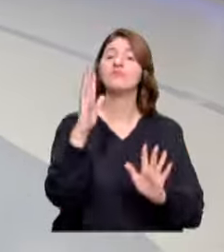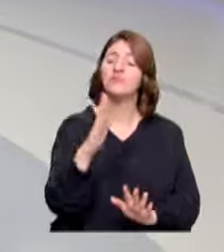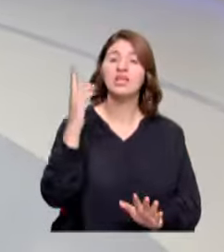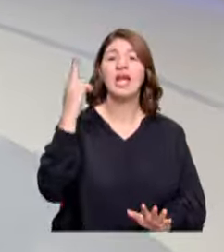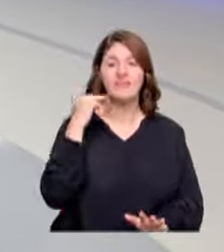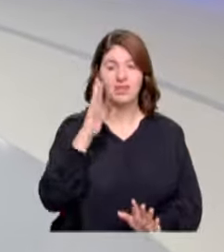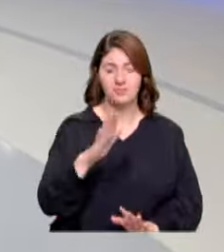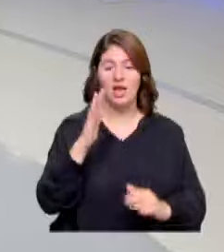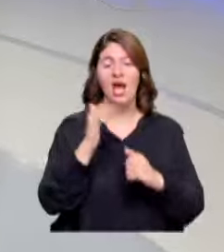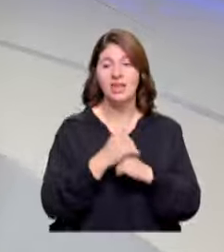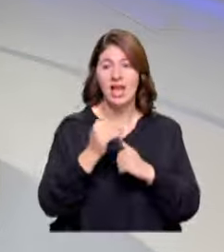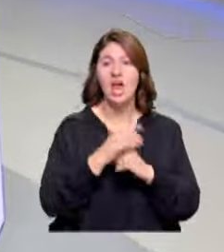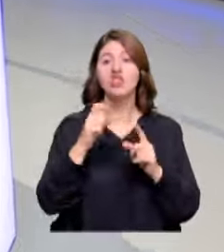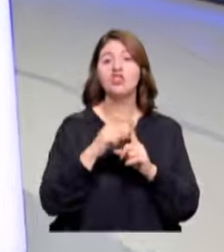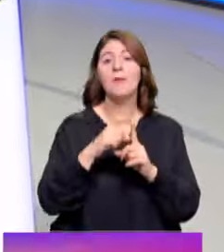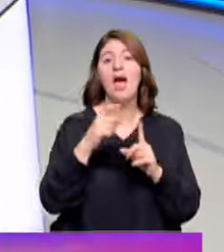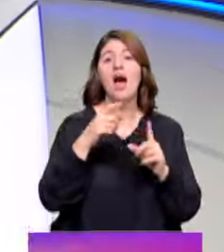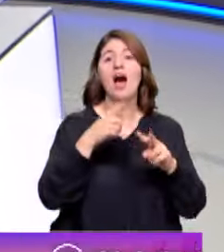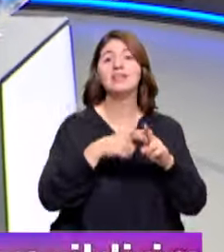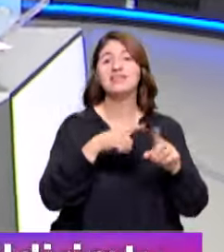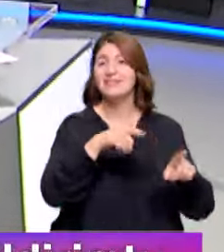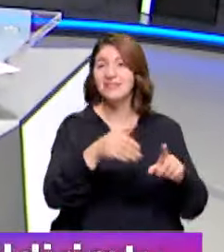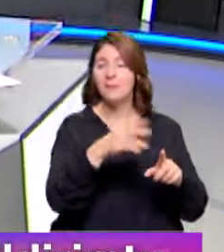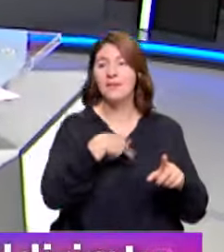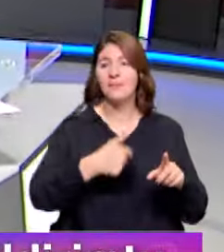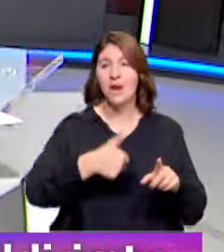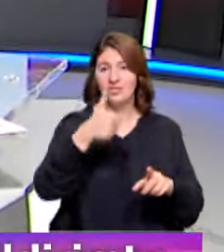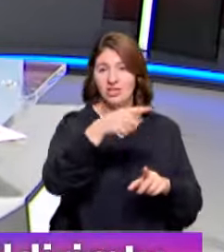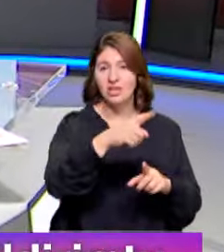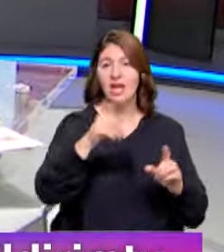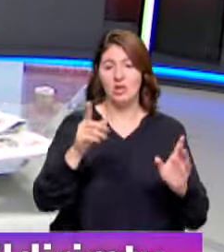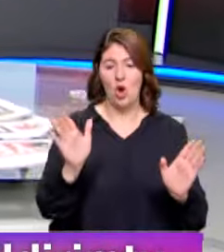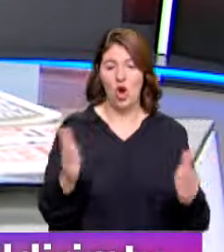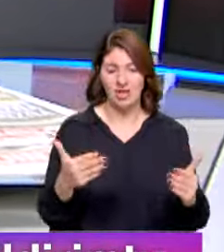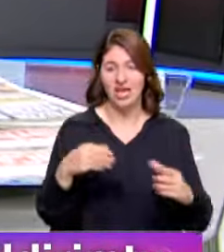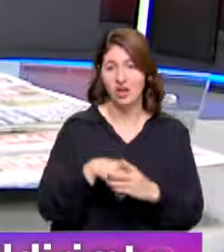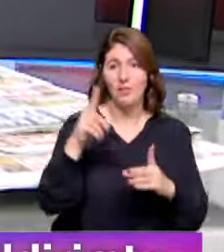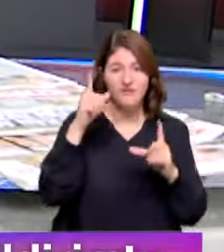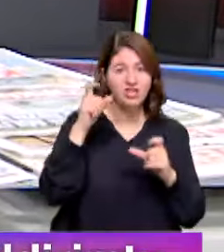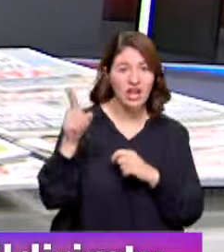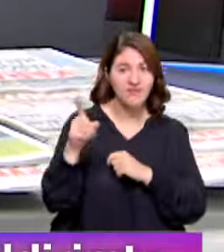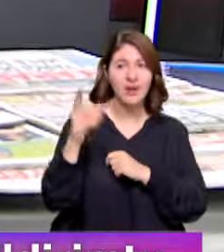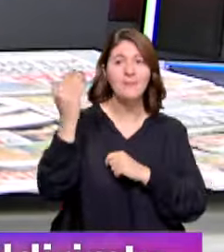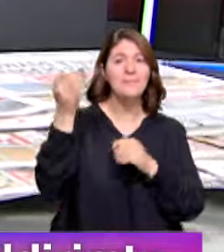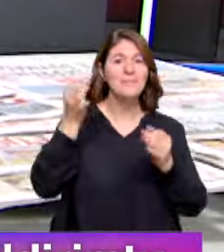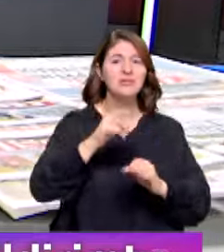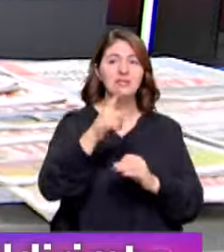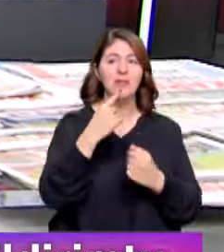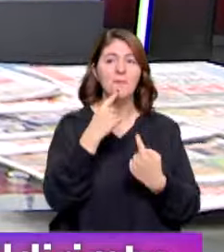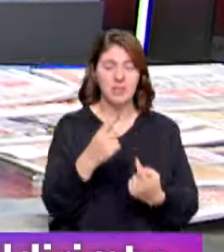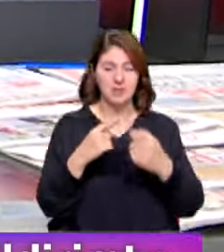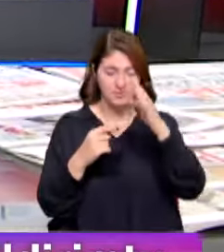Efendim, Antalya Döşemealtı Belediye Başkanı'nın makam odasındaki bu fotoğrafı başlarken de